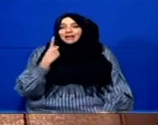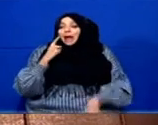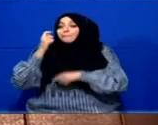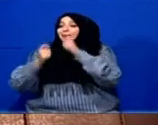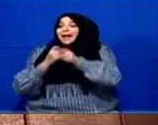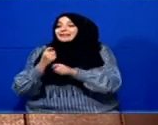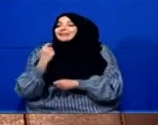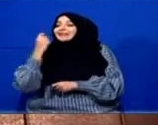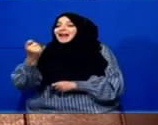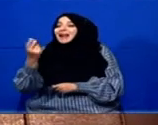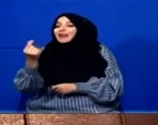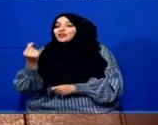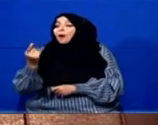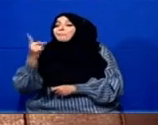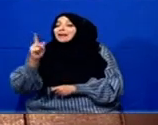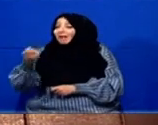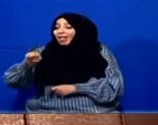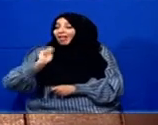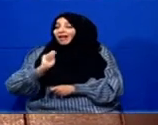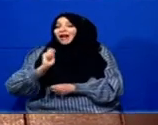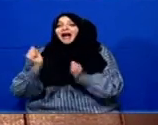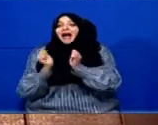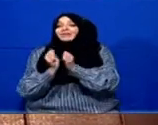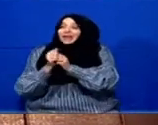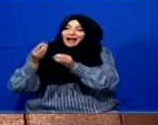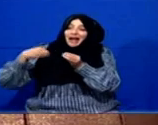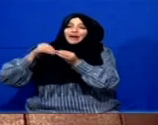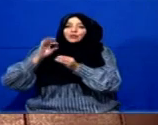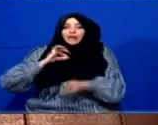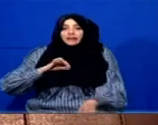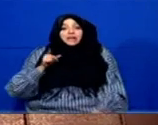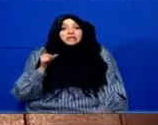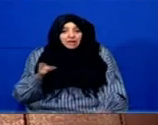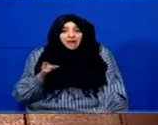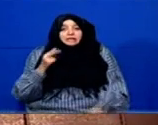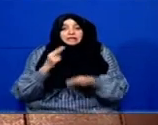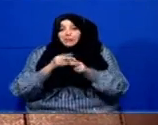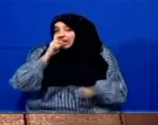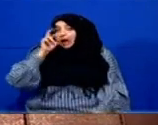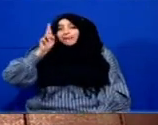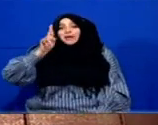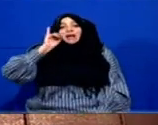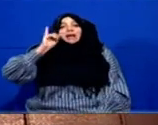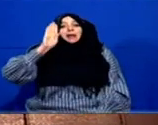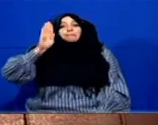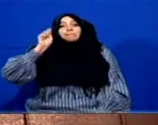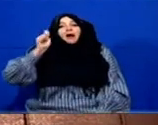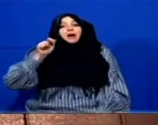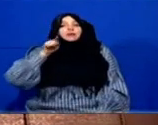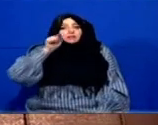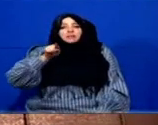غيره مبلغا ماليا مقابل نسبه مئويه من الفائده